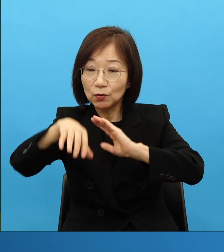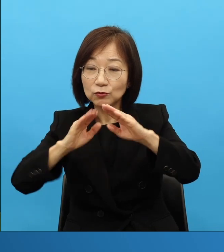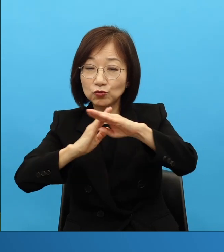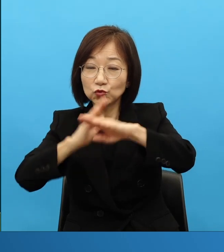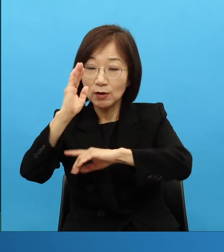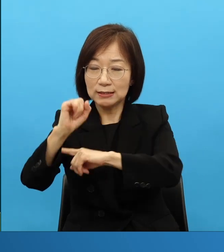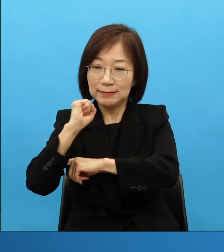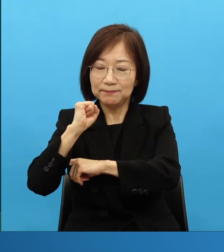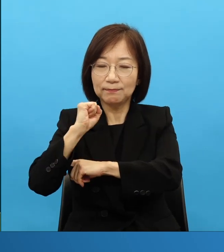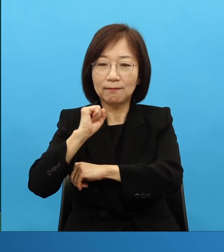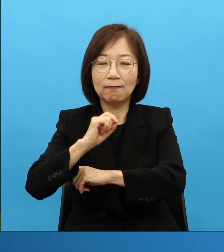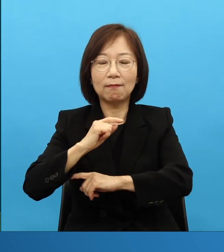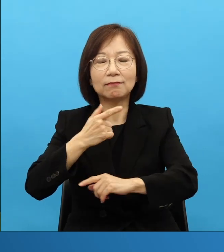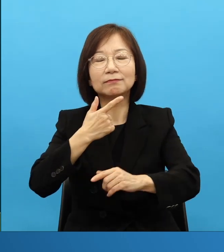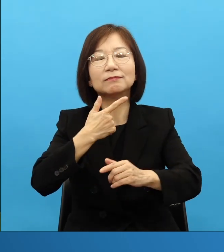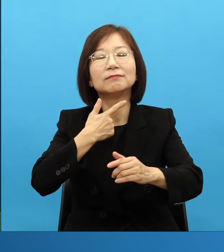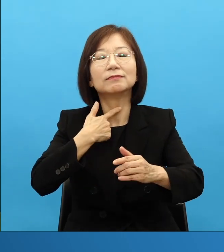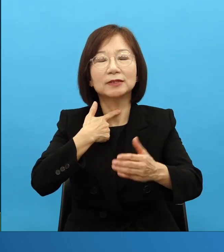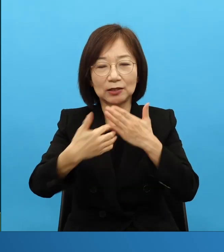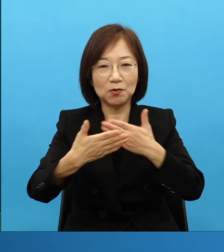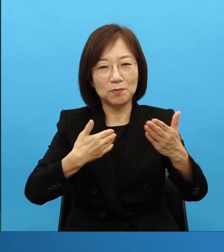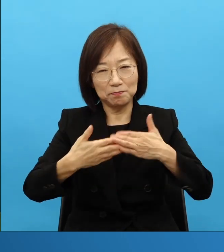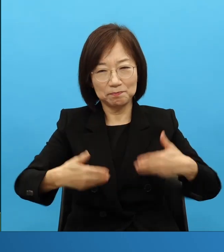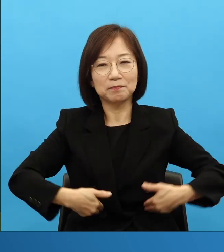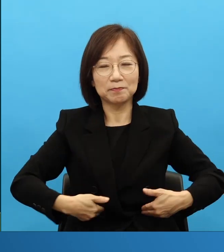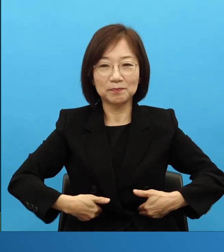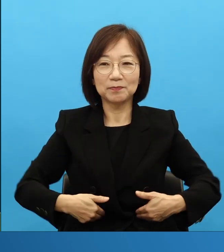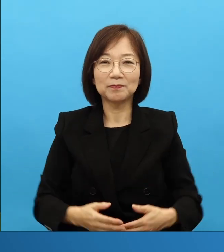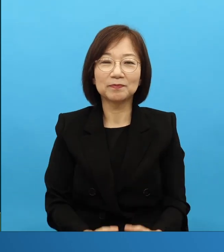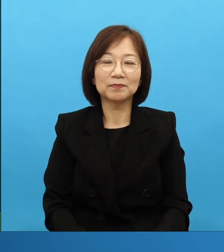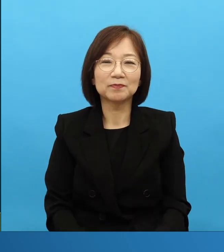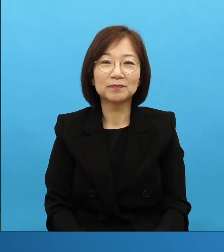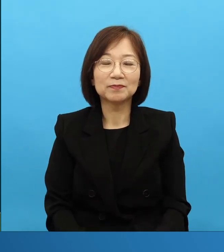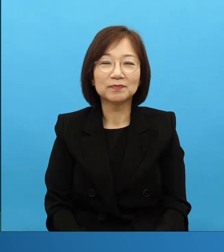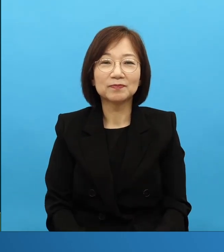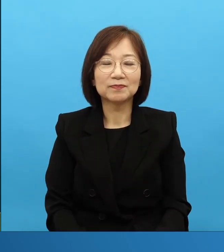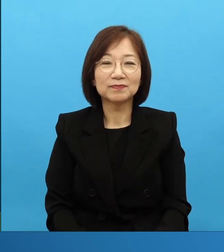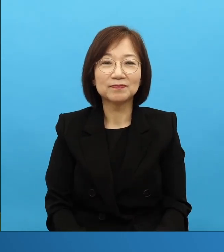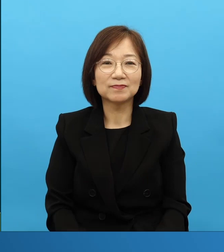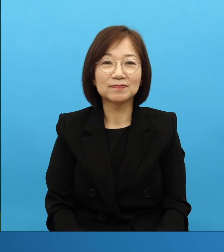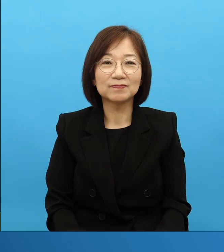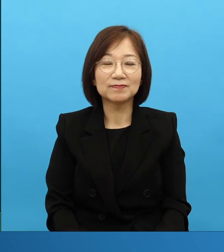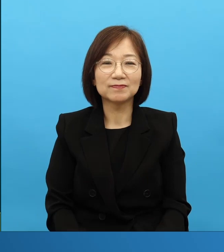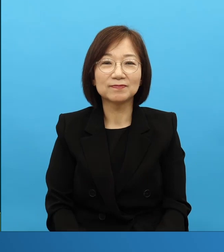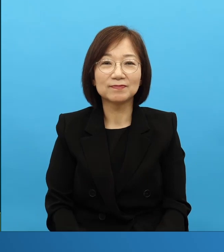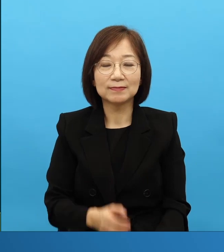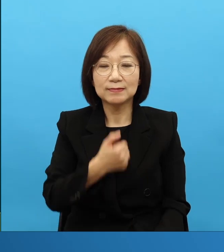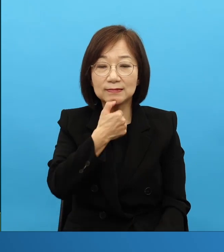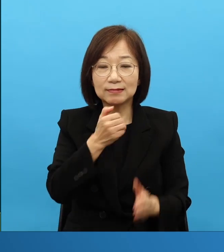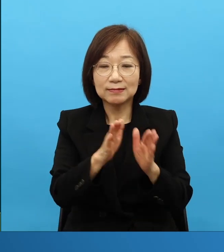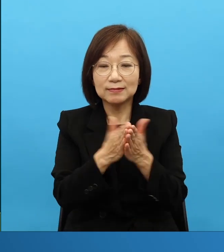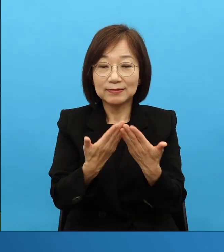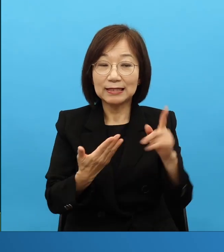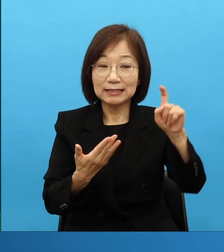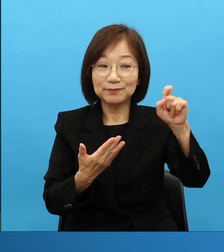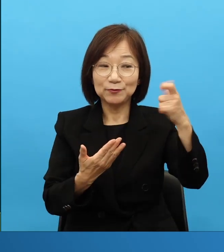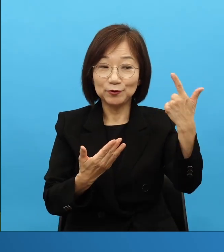체험하고 가야 될 거 아니에요. that transcend time and space take place. You must experience this. 그때 로마서 16장